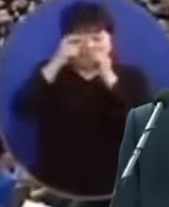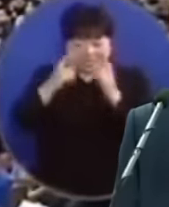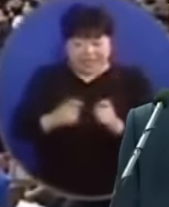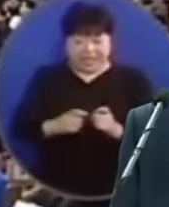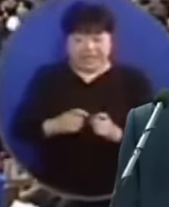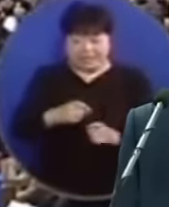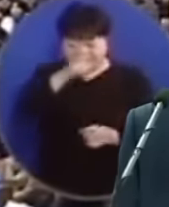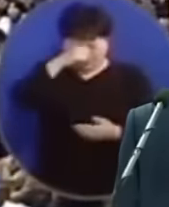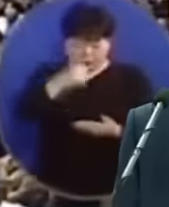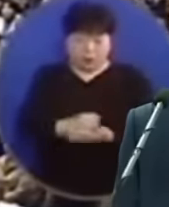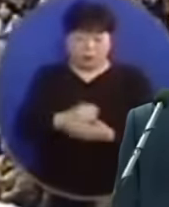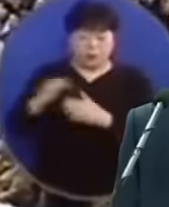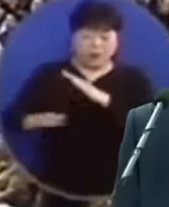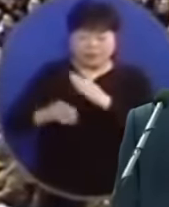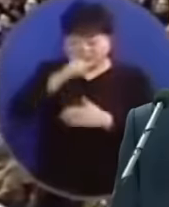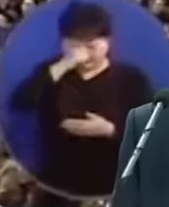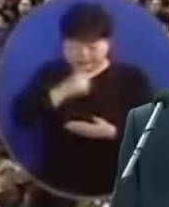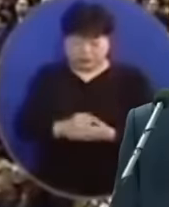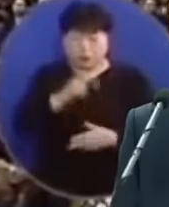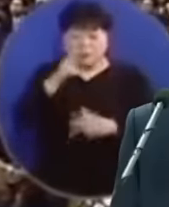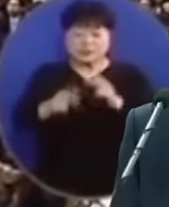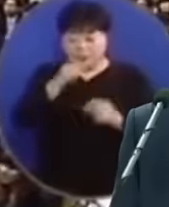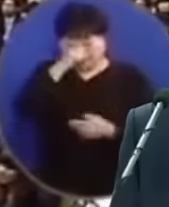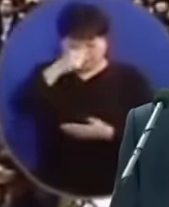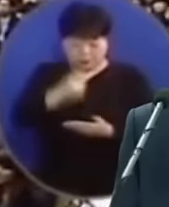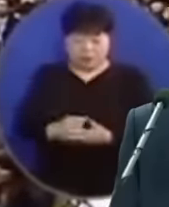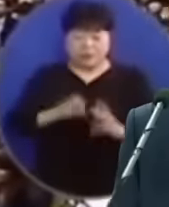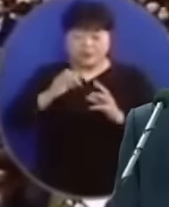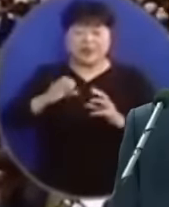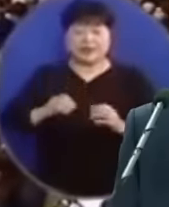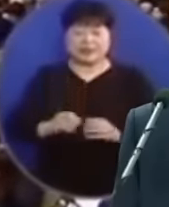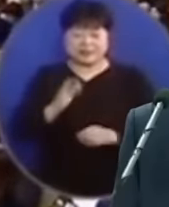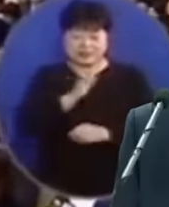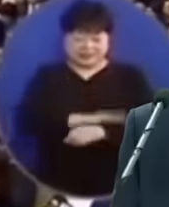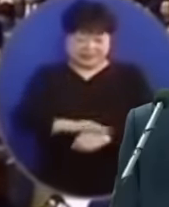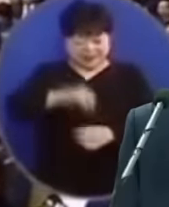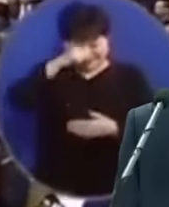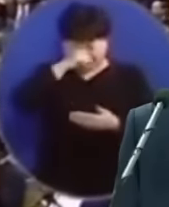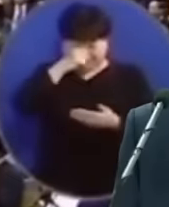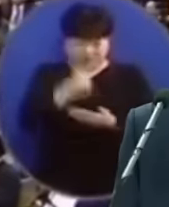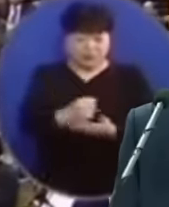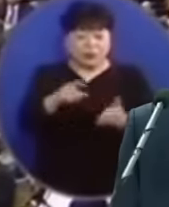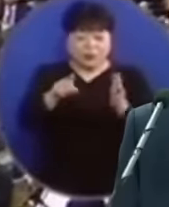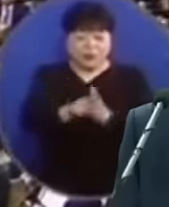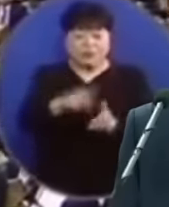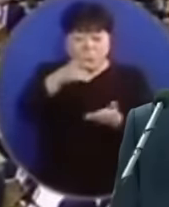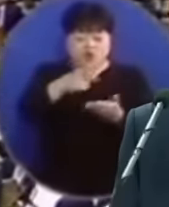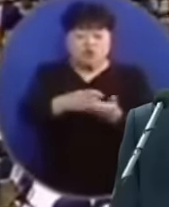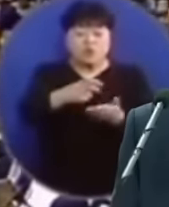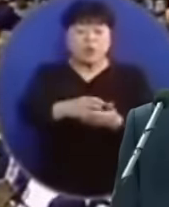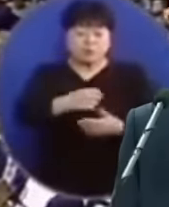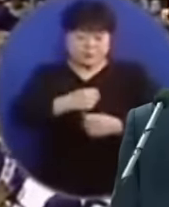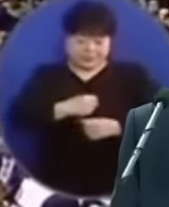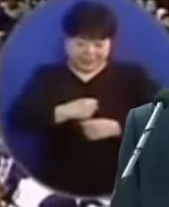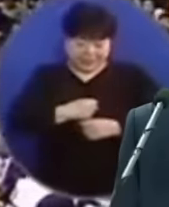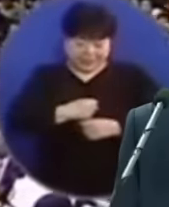형통하고 가정이 형통하고 사업이 형통하고 나라와 국가가 잘 살고 형통하기 위해서는 율법을 지키라는